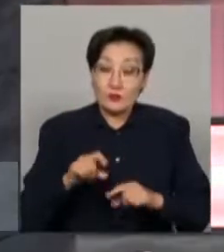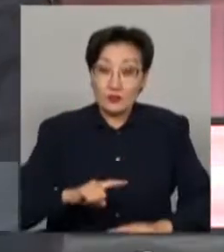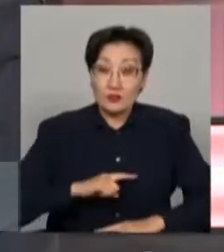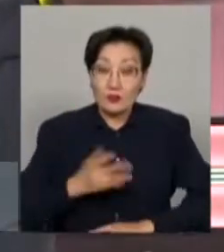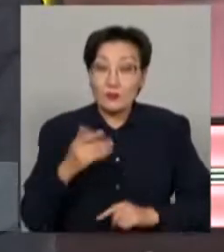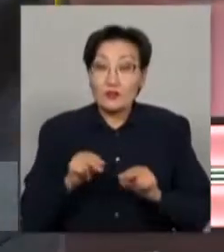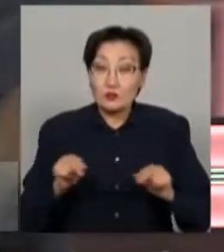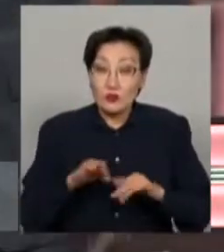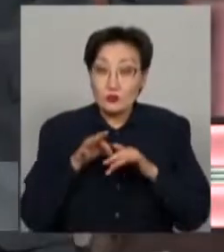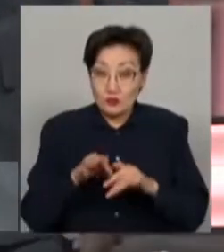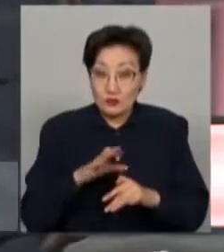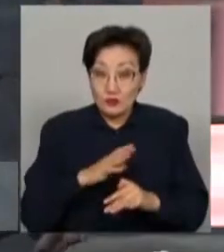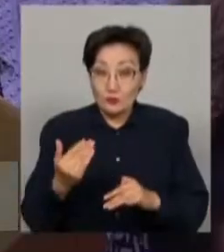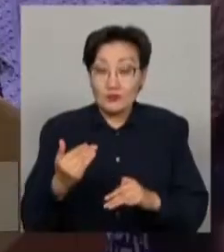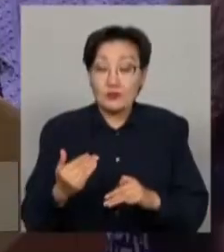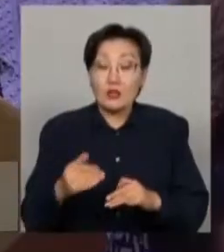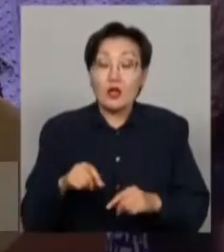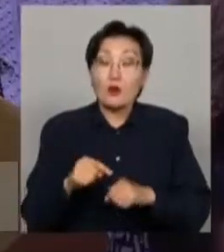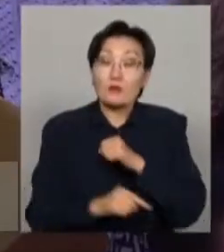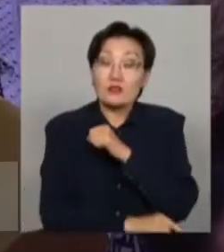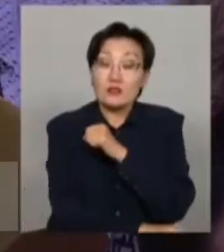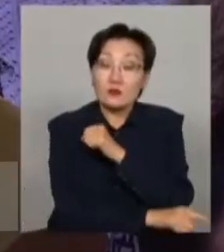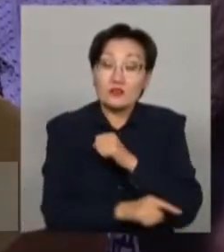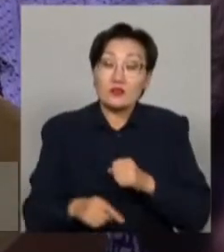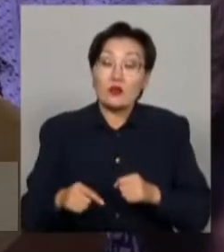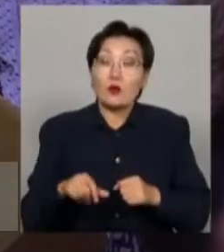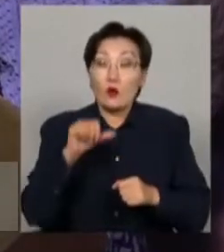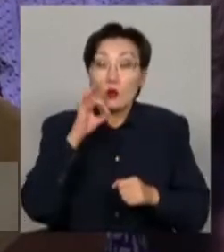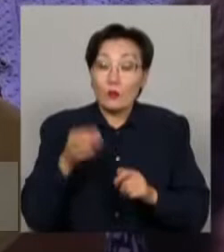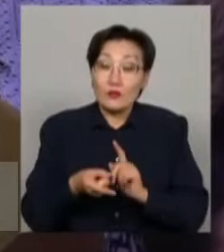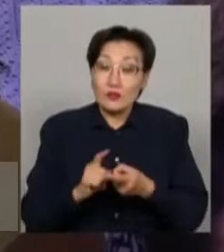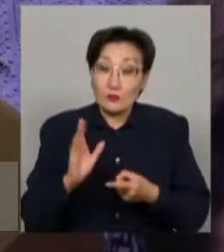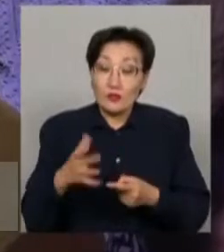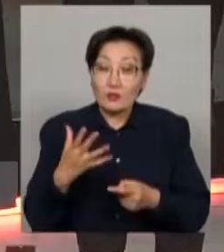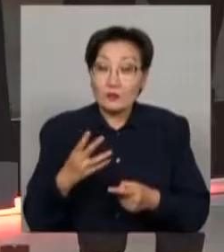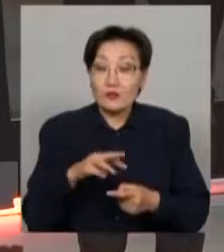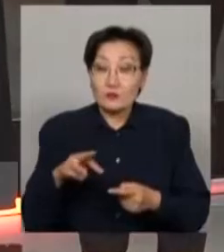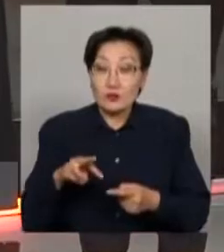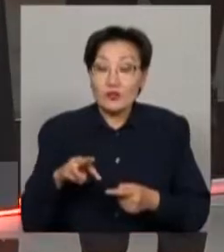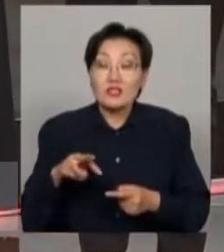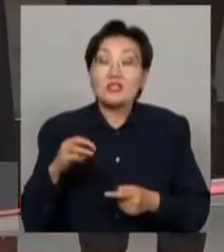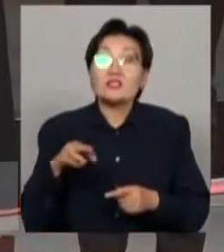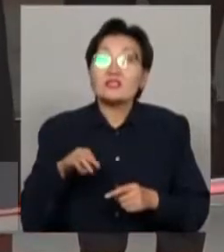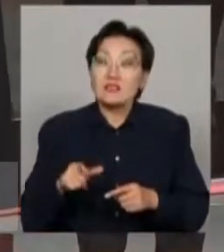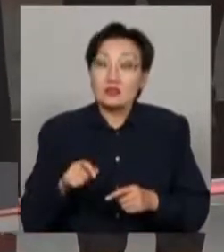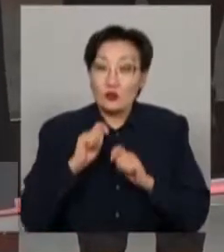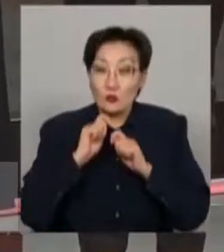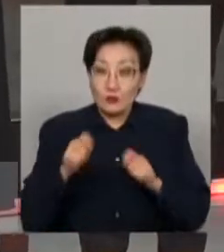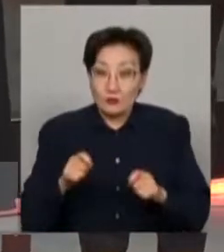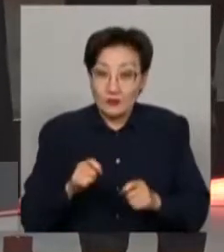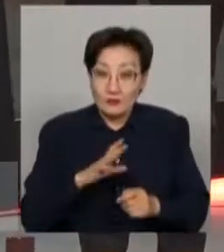5 мұғалім жолдама алған. Олар ендігіде Финляндияда тағылымдамадан өтеді. Ал жеңімпазға 5 миллион теңге көлемінде қаржылай сыйлық